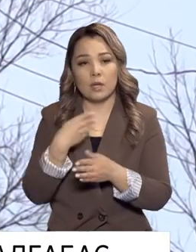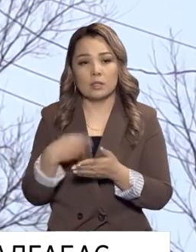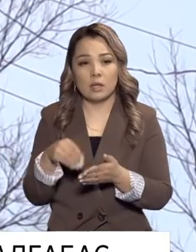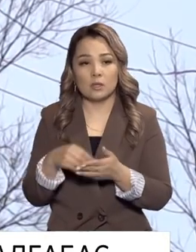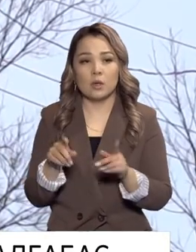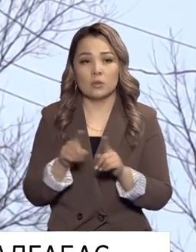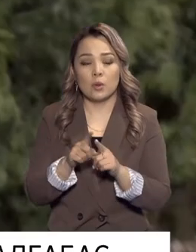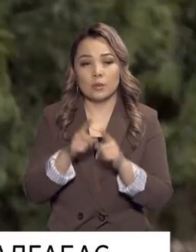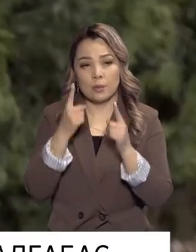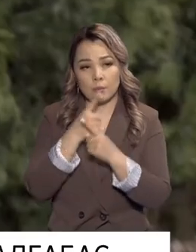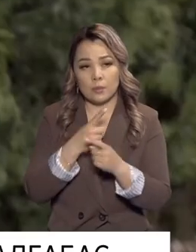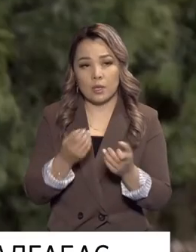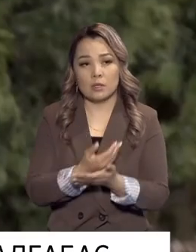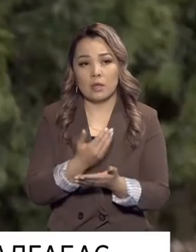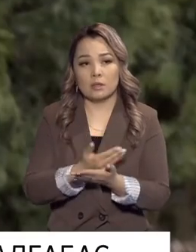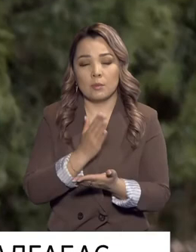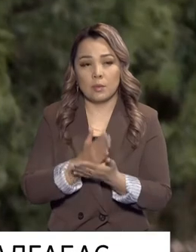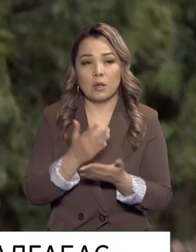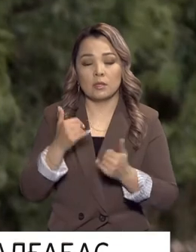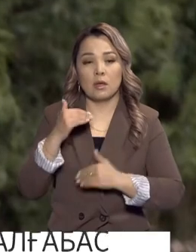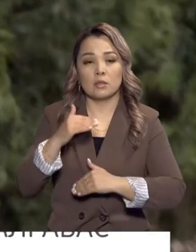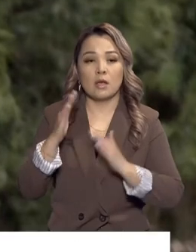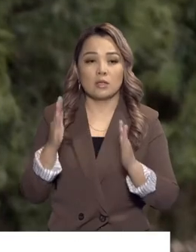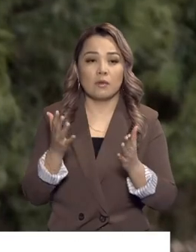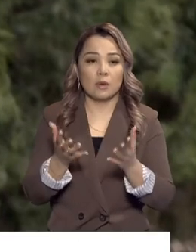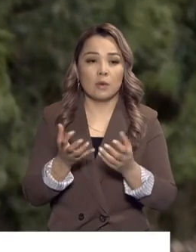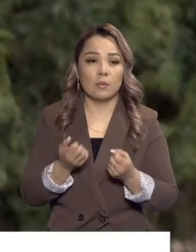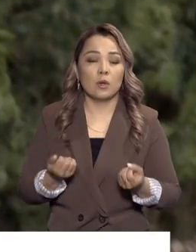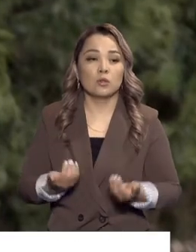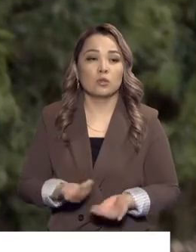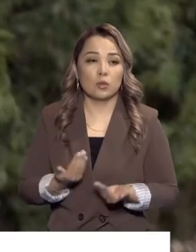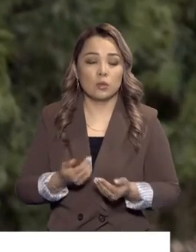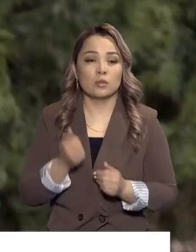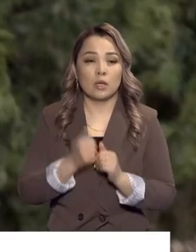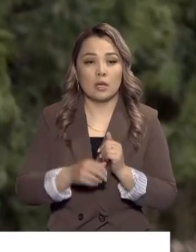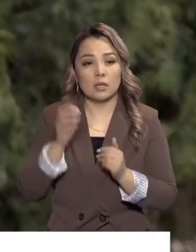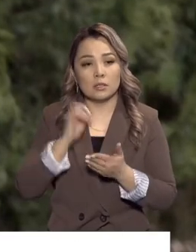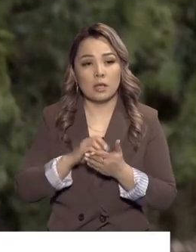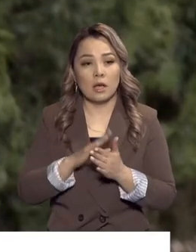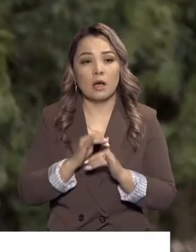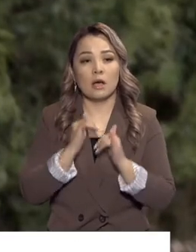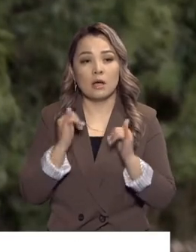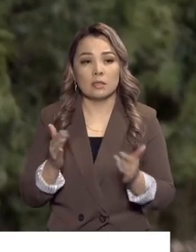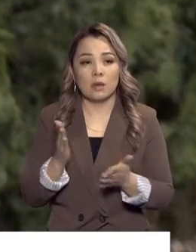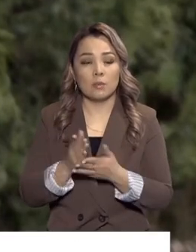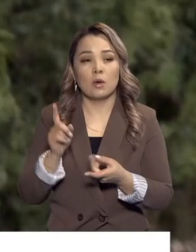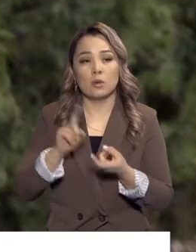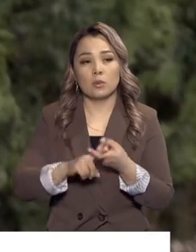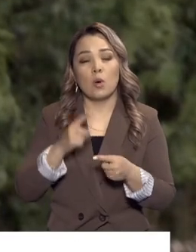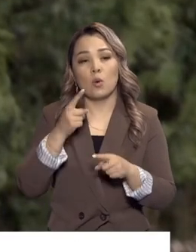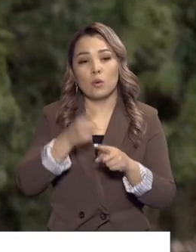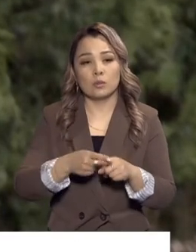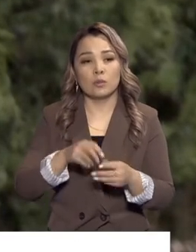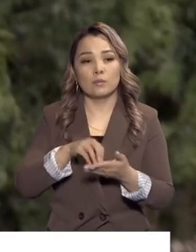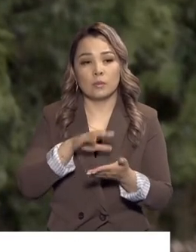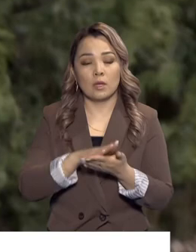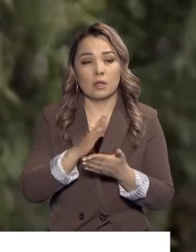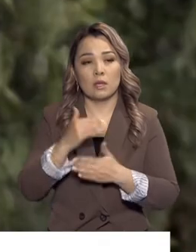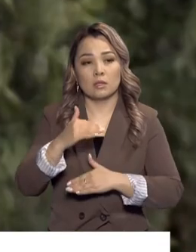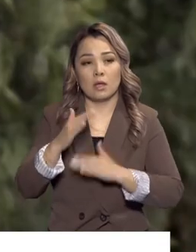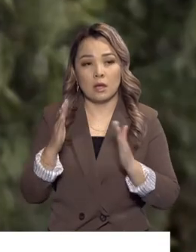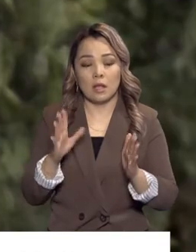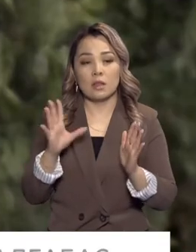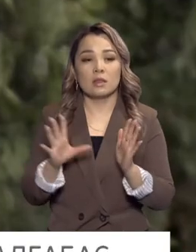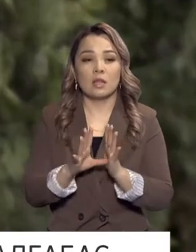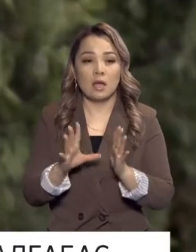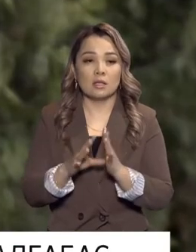байқауы жарияланған. Бір трансформатордан алып жатқан тұрғындардың саны артып кетуіне байланысты, соған қосымша бұл орнатылған трансформатор есебінде